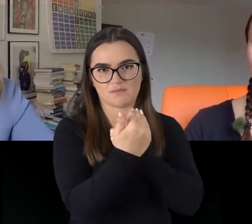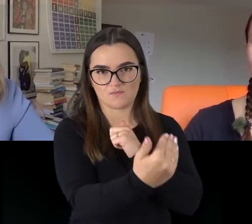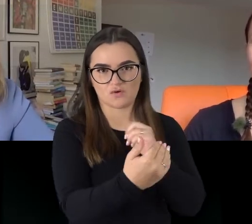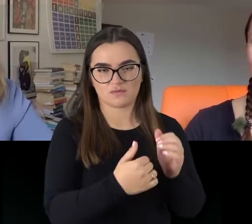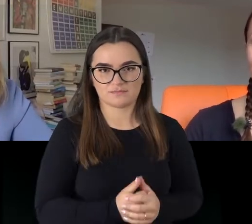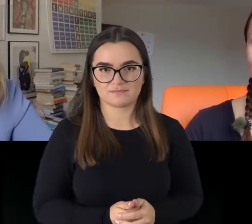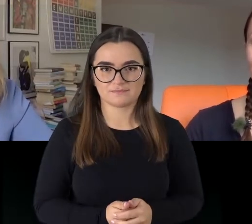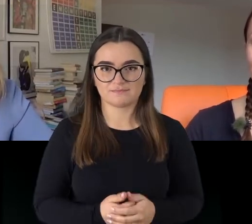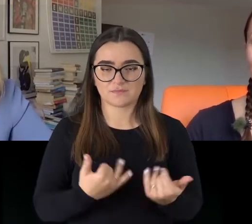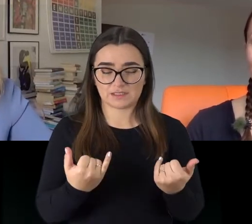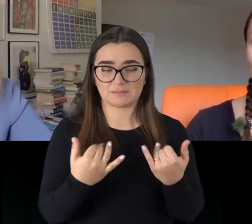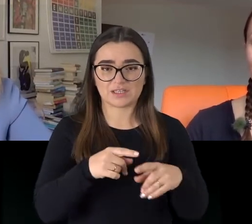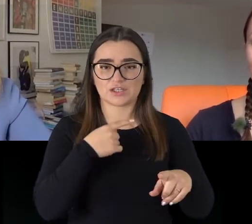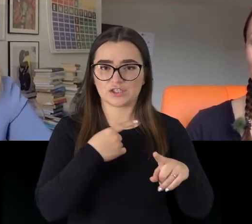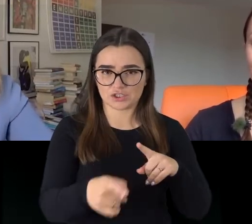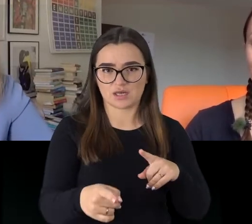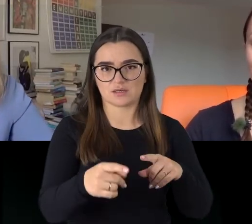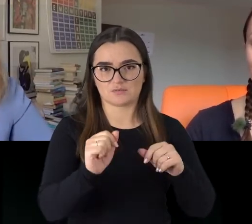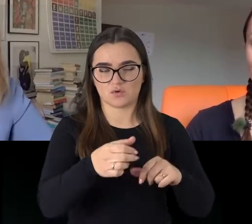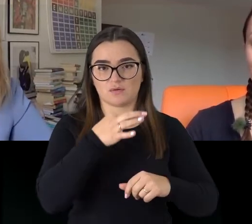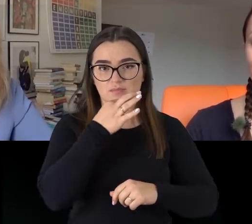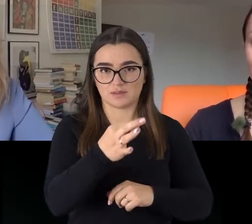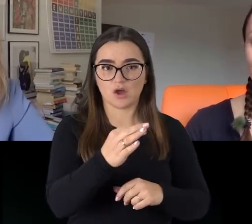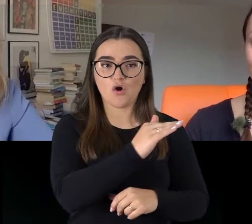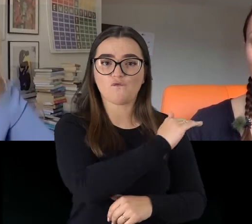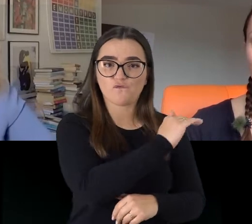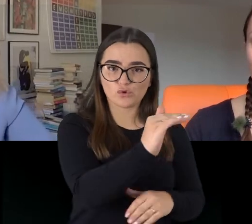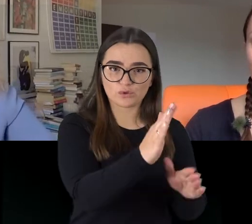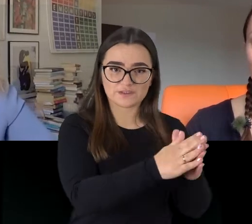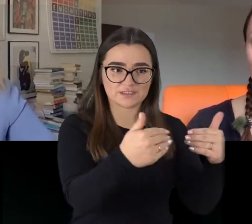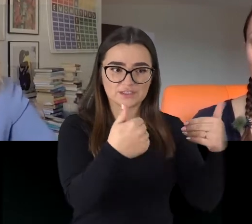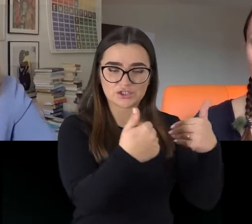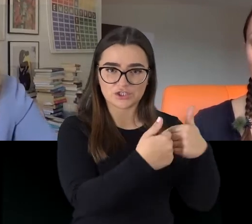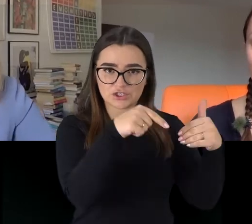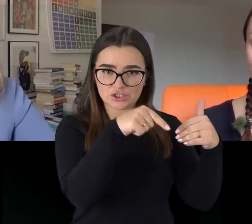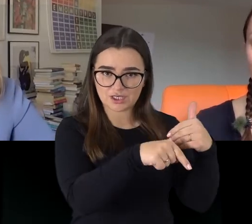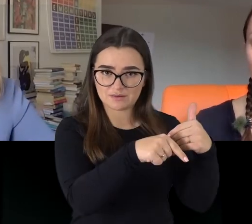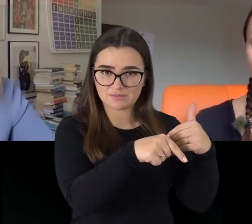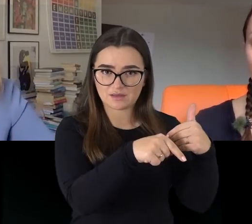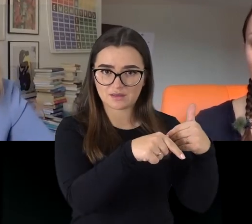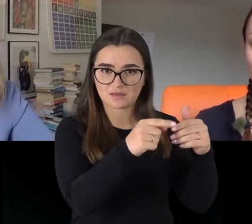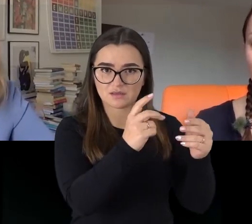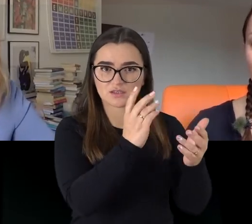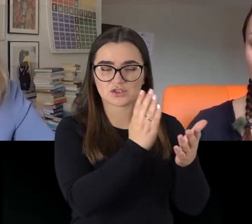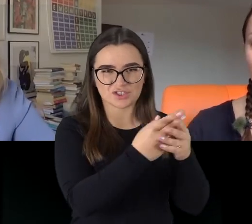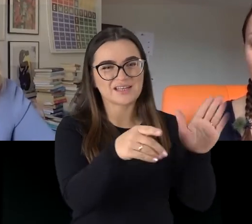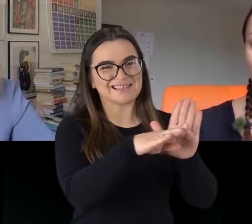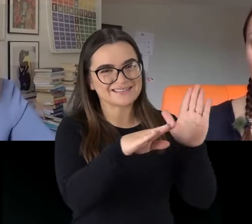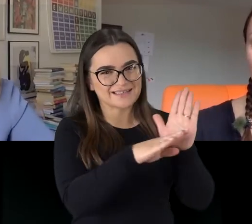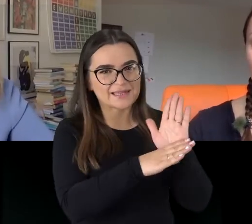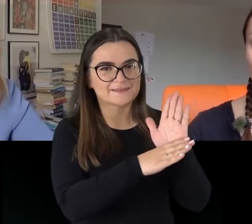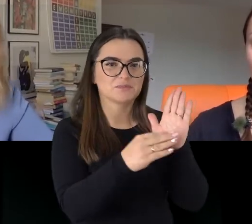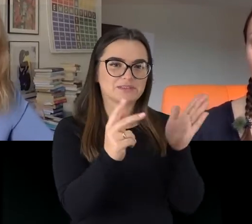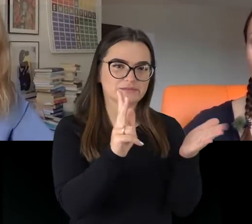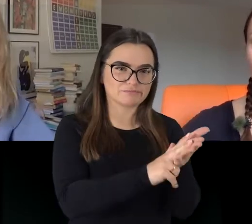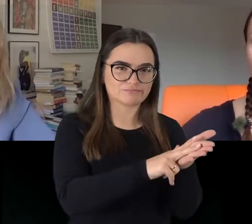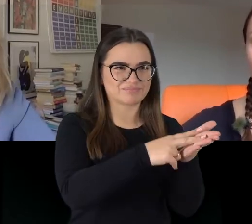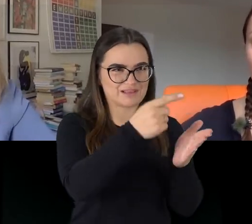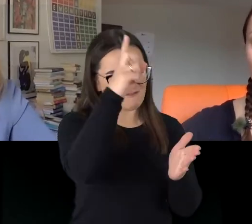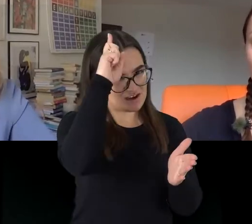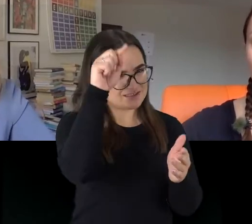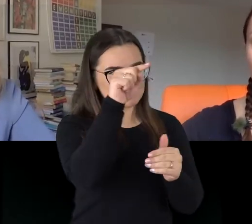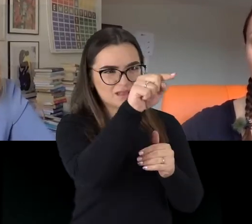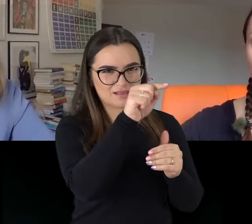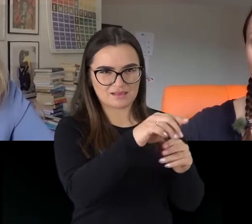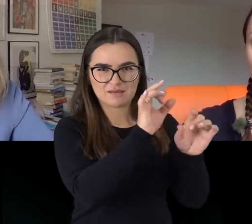yra apsibrėžkima. Tai funkcinė šeima yra, prasmenai, yra apibrėžta ir įstatymais, tam tikrose šalyse skirtingai,